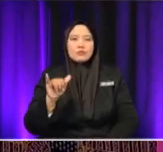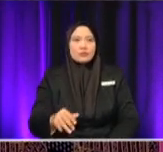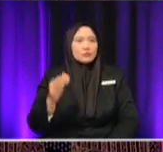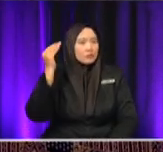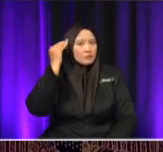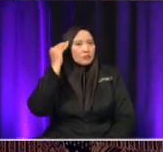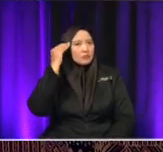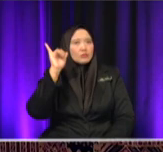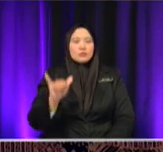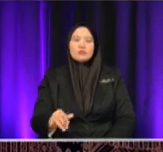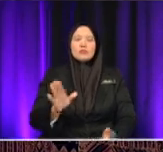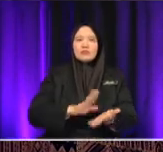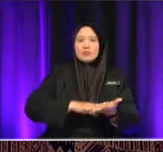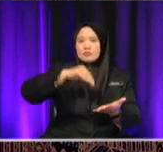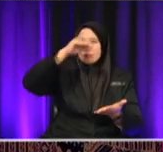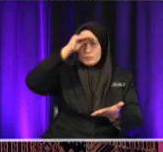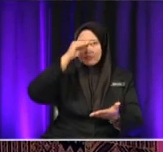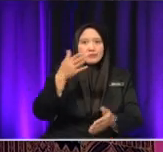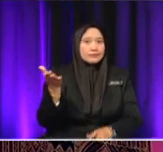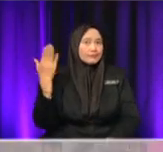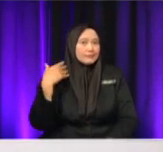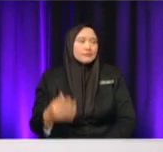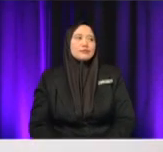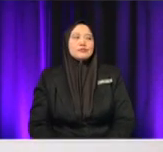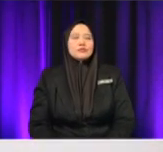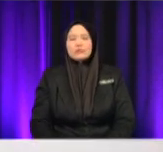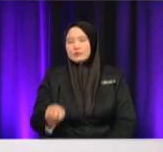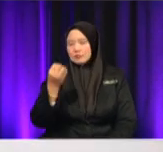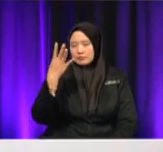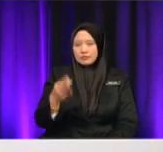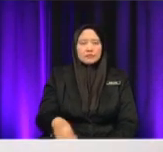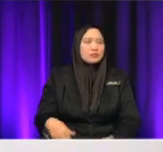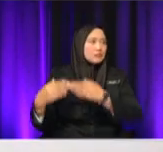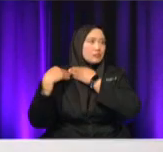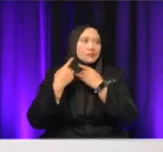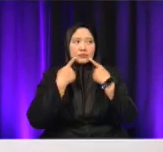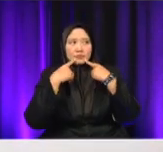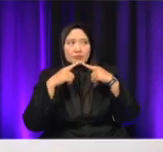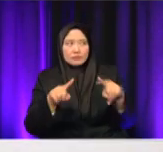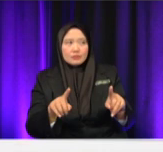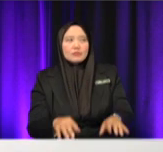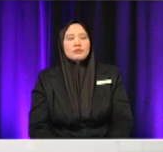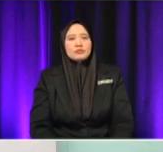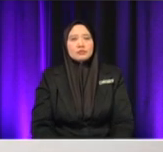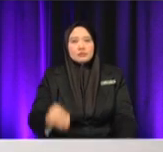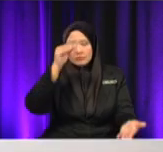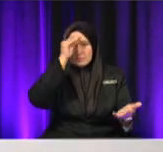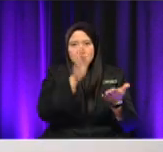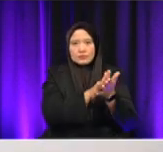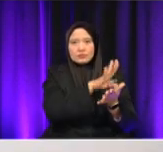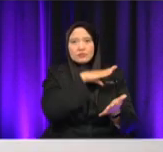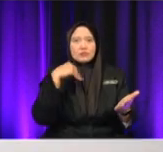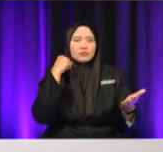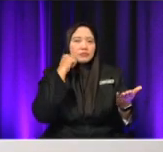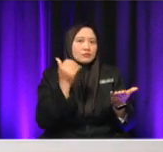kayak ada berapa tugas ada berapa tanggung jawab suami dan istri ada berapa aspek Oke Boleh bagi contoh dan juga boleh